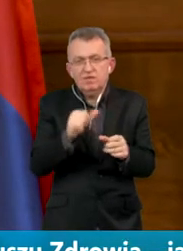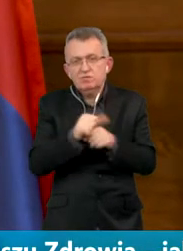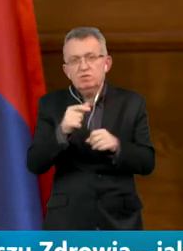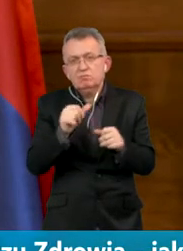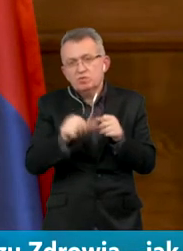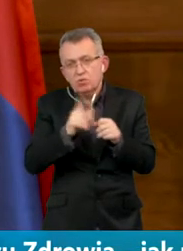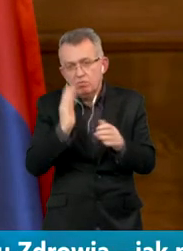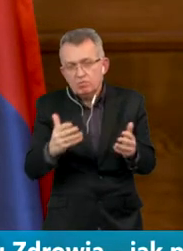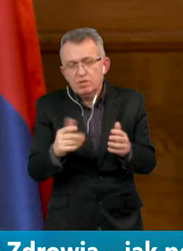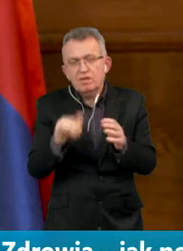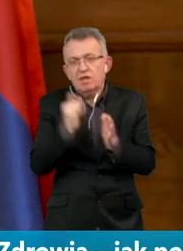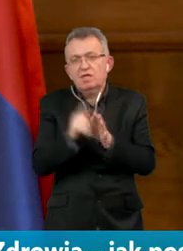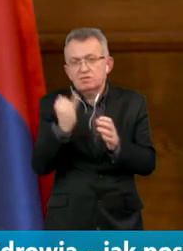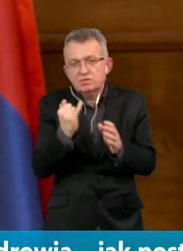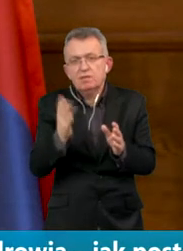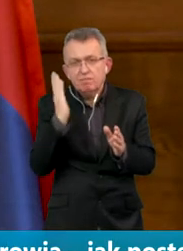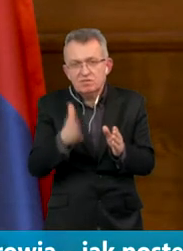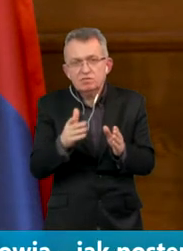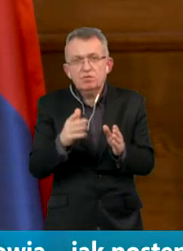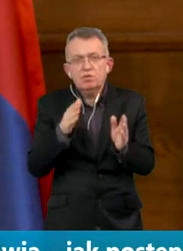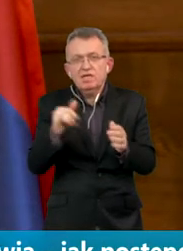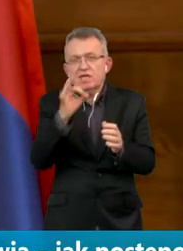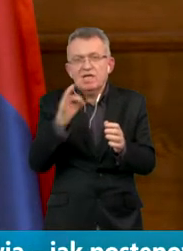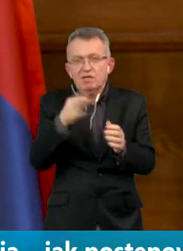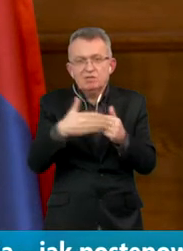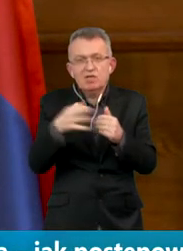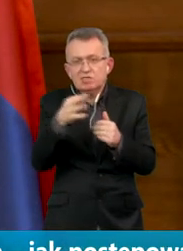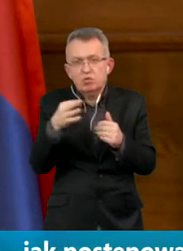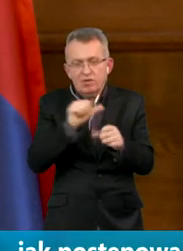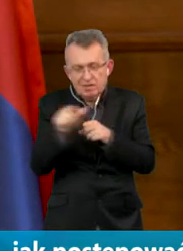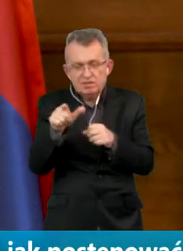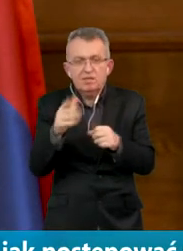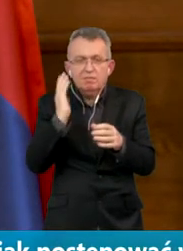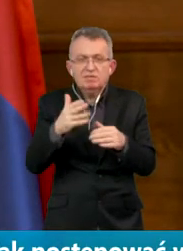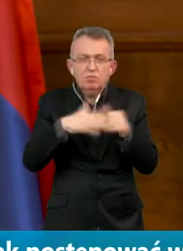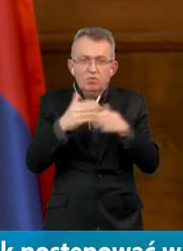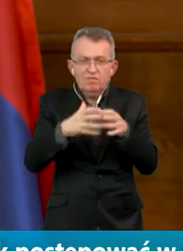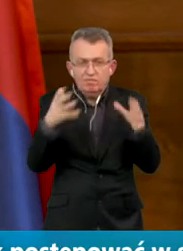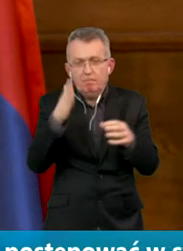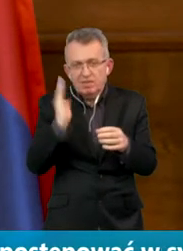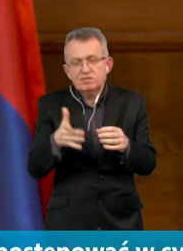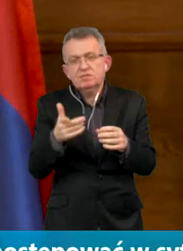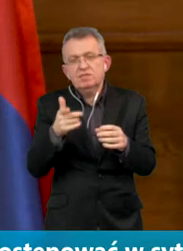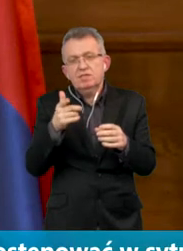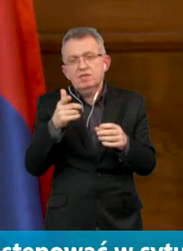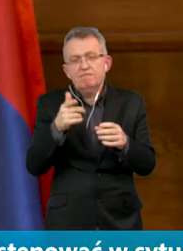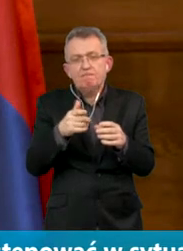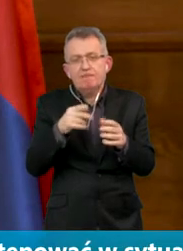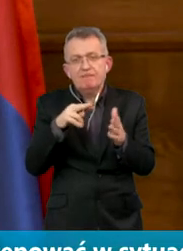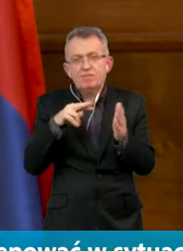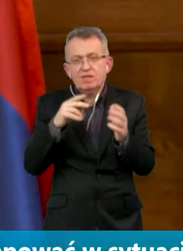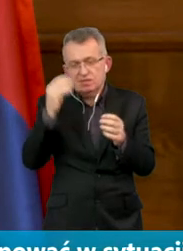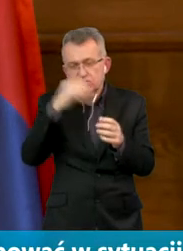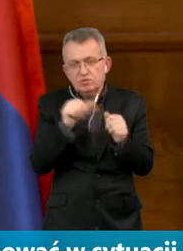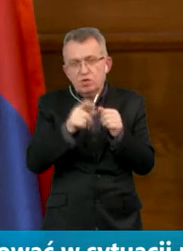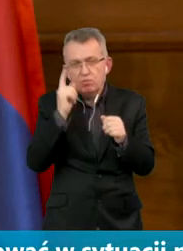również przedszkole i takie miejsce koło szkoły się znajduje przy jeziorku, więc mam nadzieję, że kolejną inwestycją w tej części miasta będzie właśnie przedszkole.